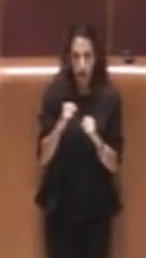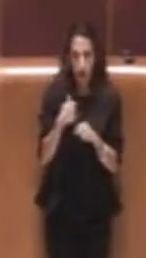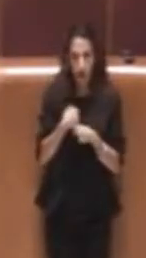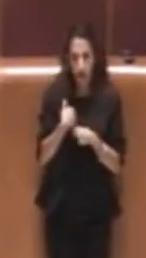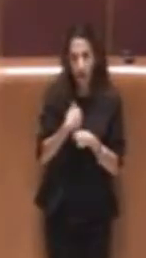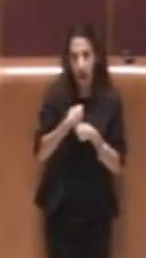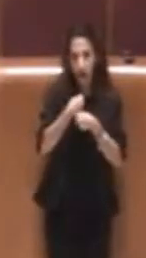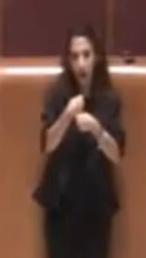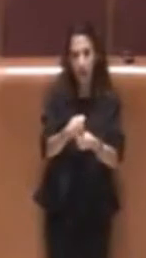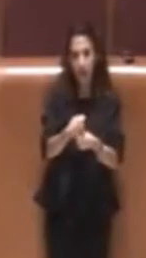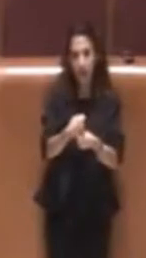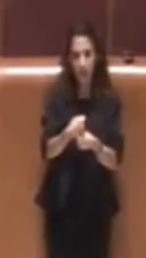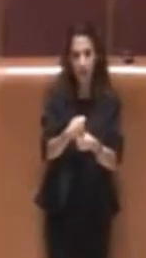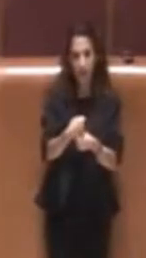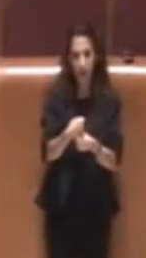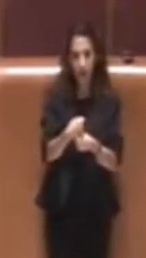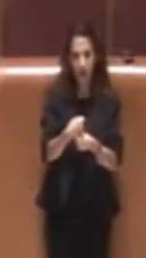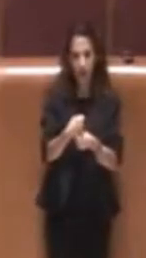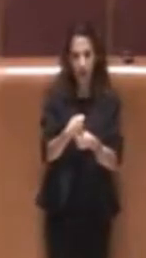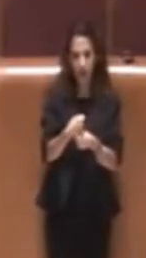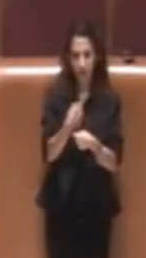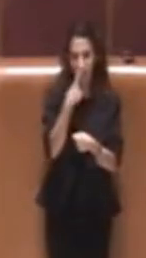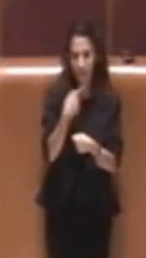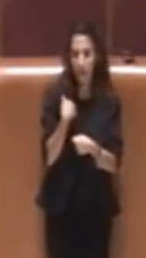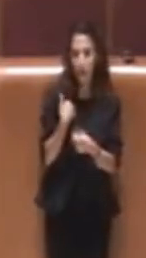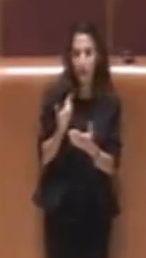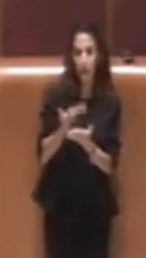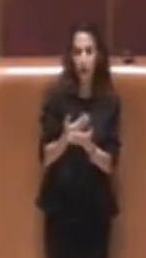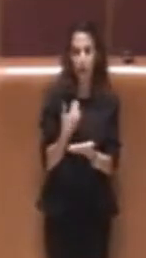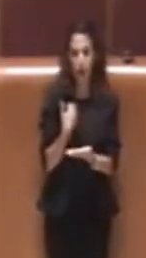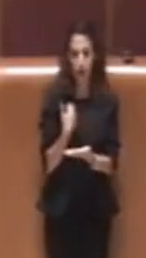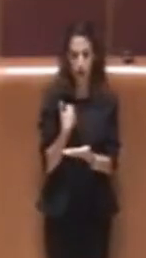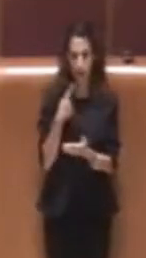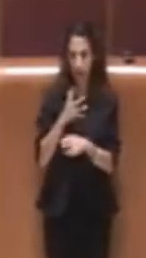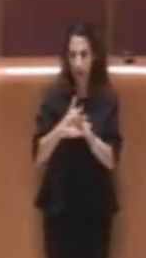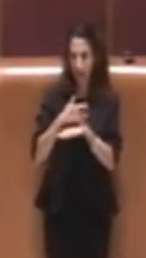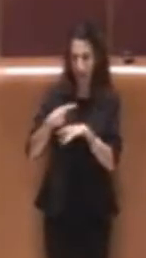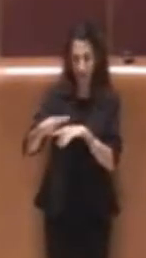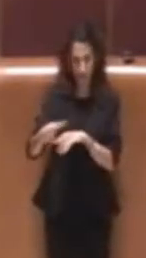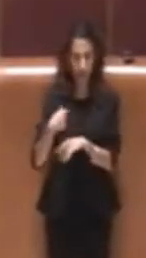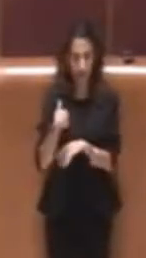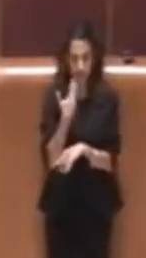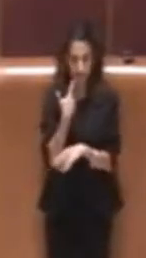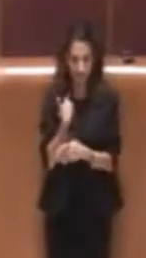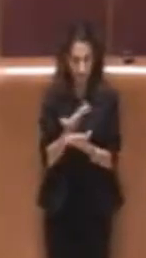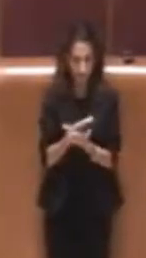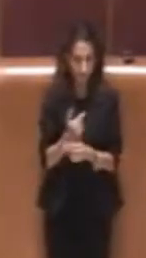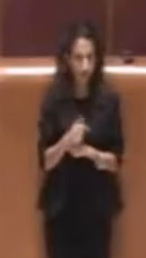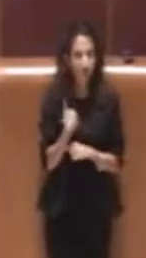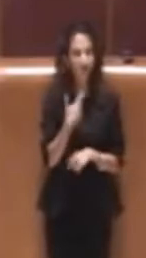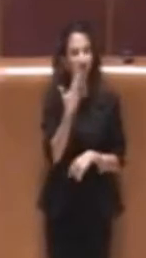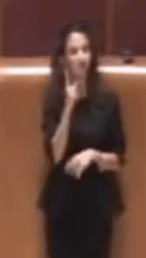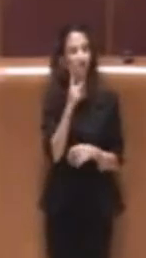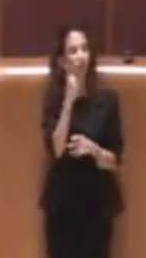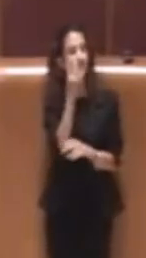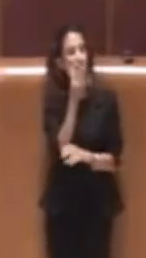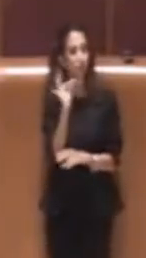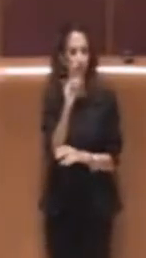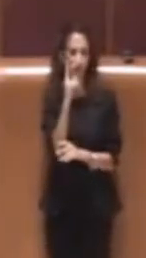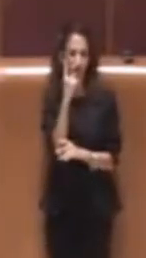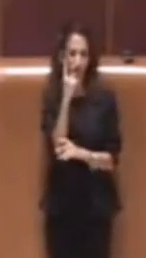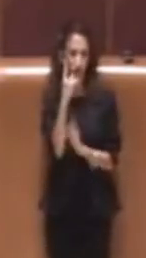quanto sarà di nostra proposta negli interventi successivi. Ma vorrei specificare un dato